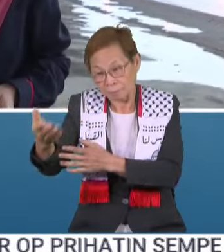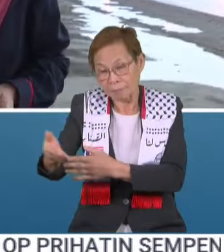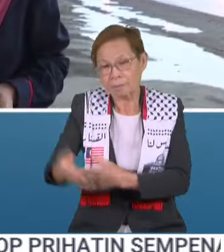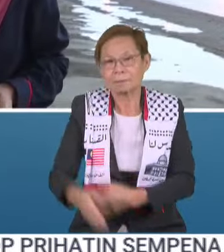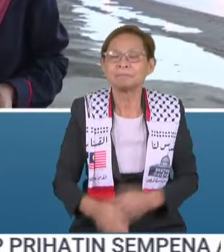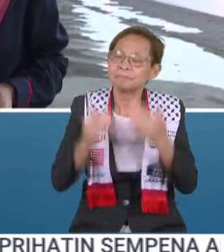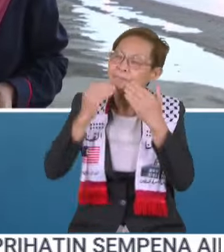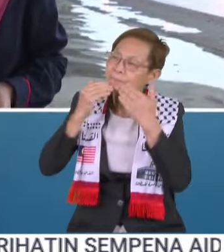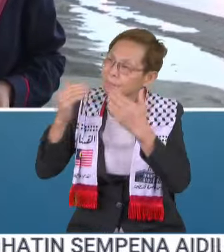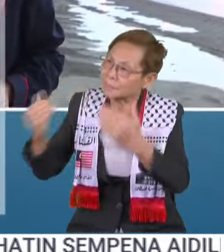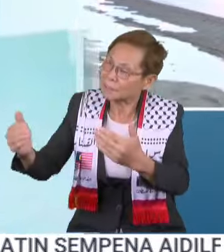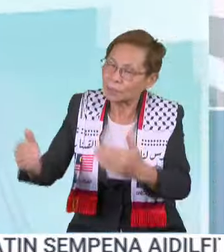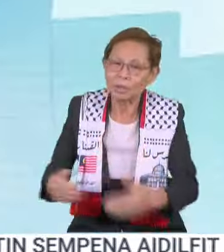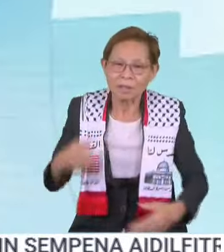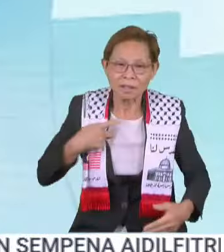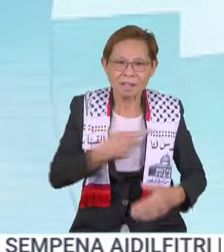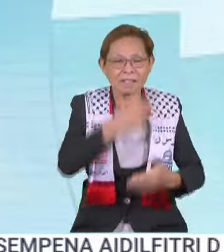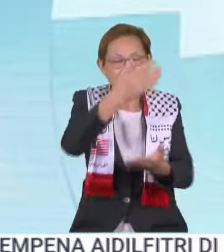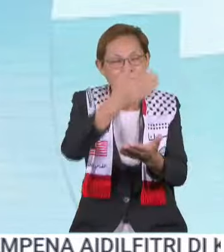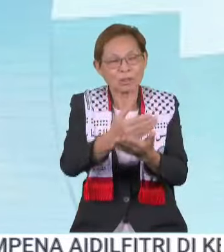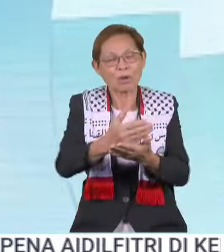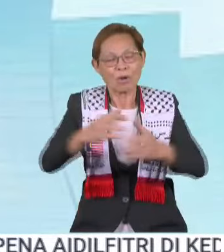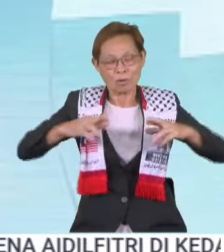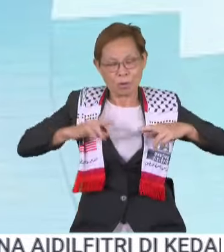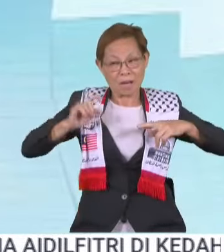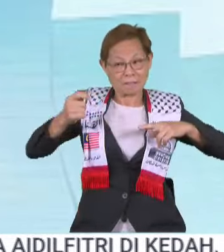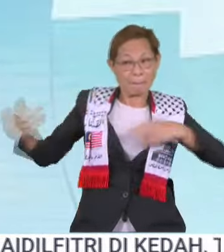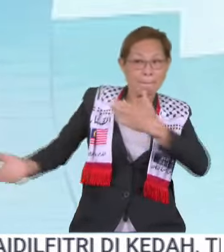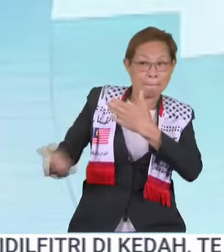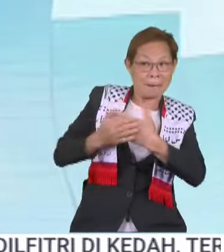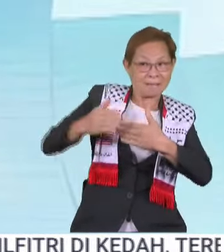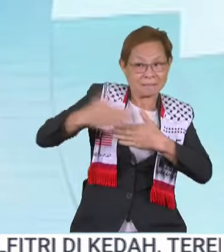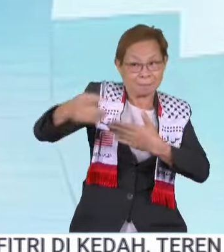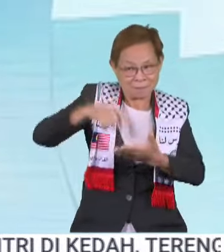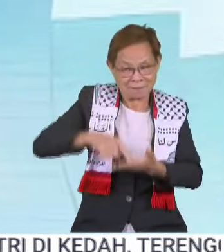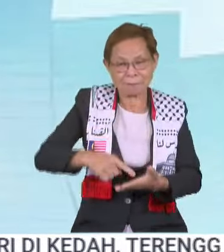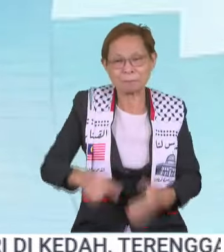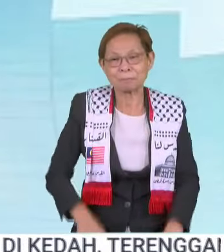Baik Sahira, terima kasih. Baik, kita akan berhenti berehat seketika dan akan kembali selepas ini.